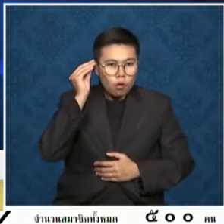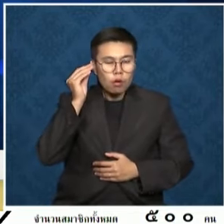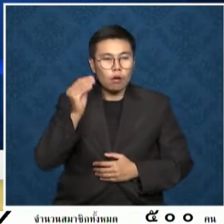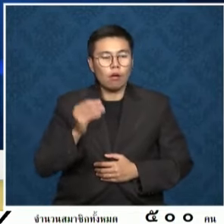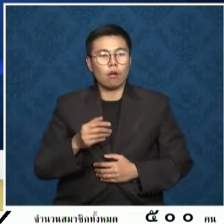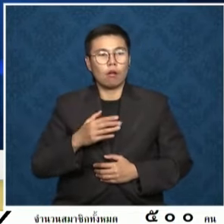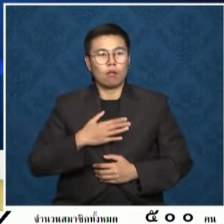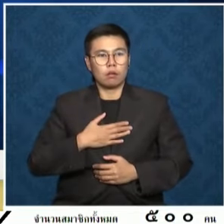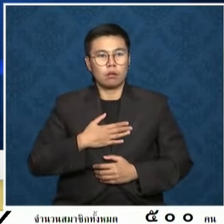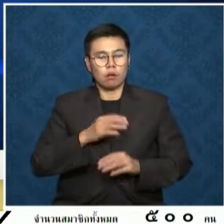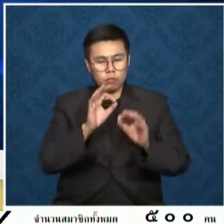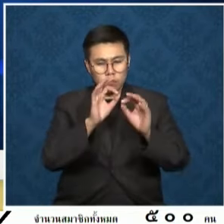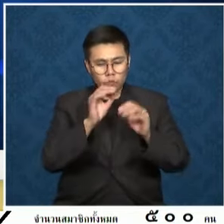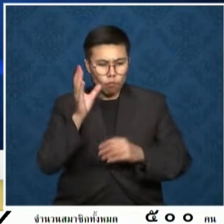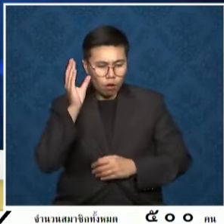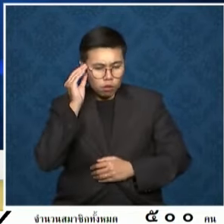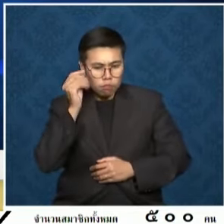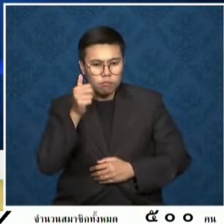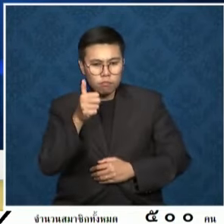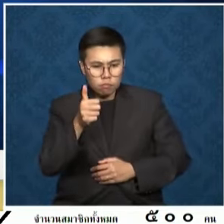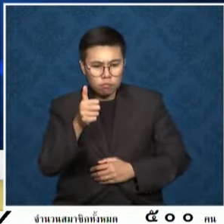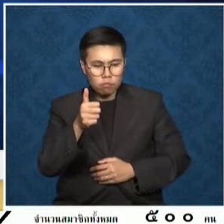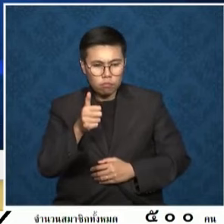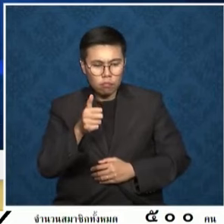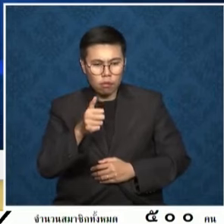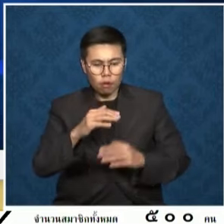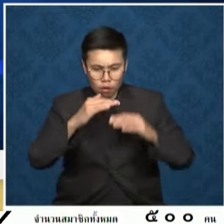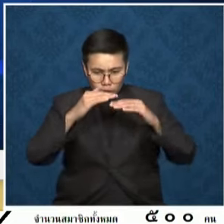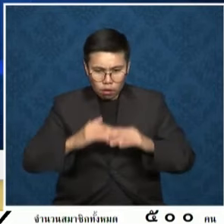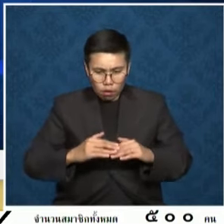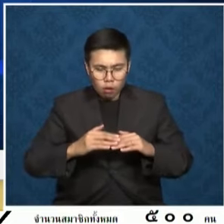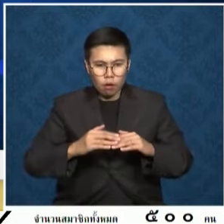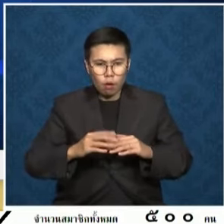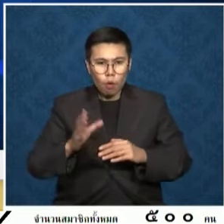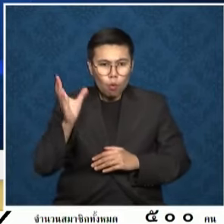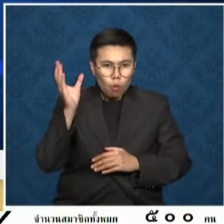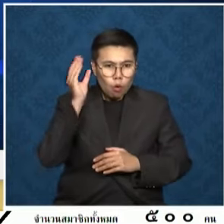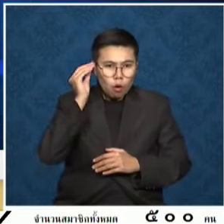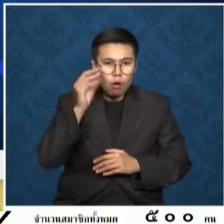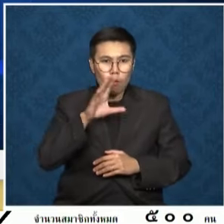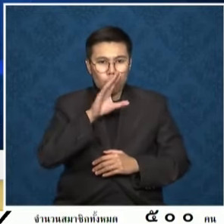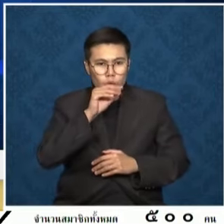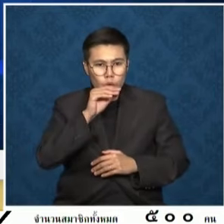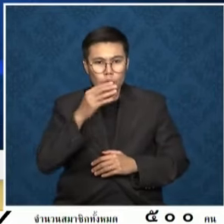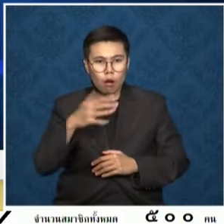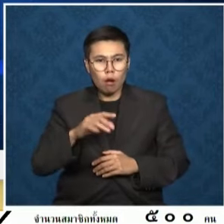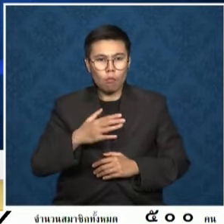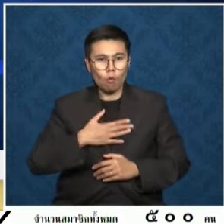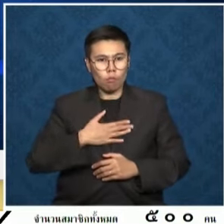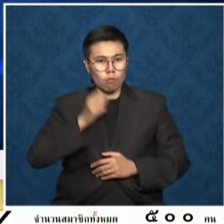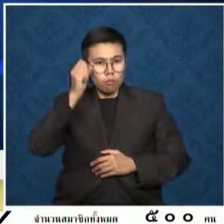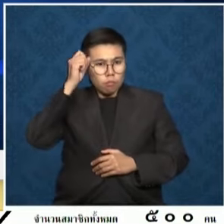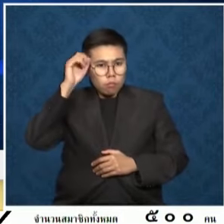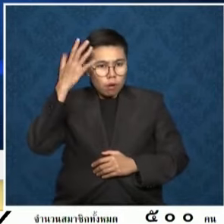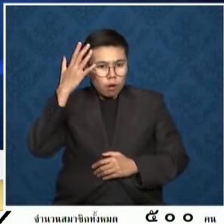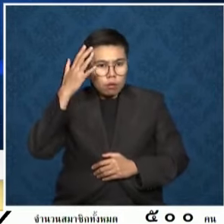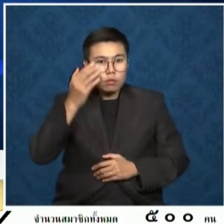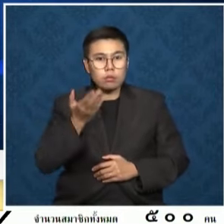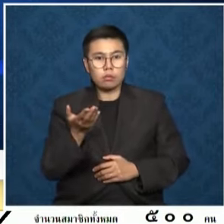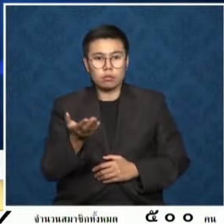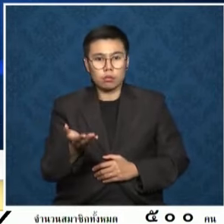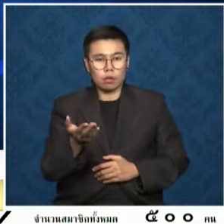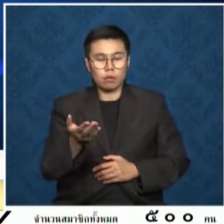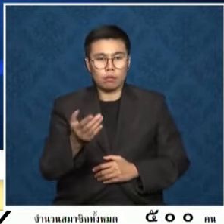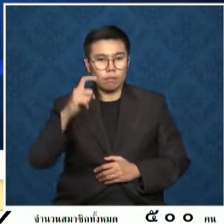ครับแต่ท่อนต่อมาที่ฟังไปแล้วผมไม่สามารถเข้าใจได้เลยว่าท่านก